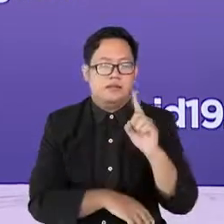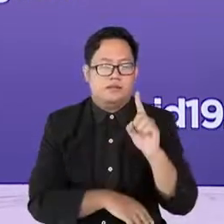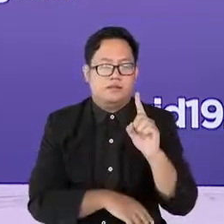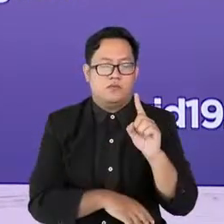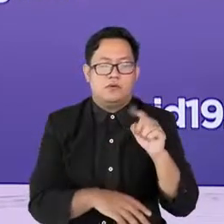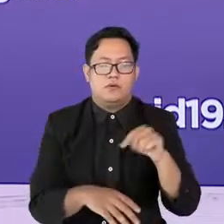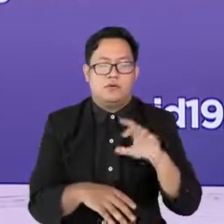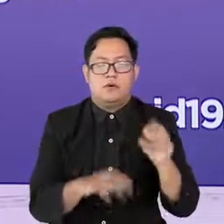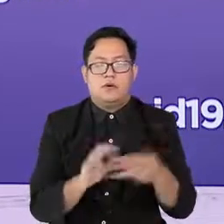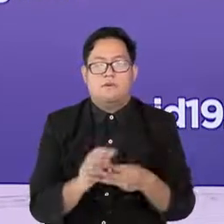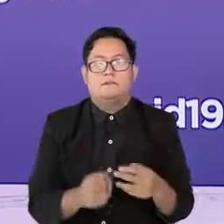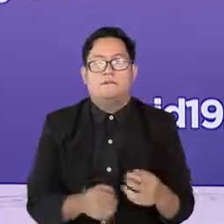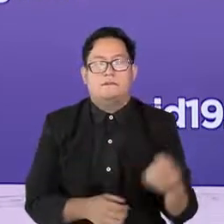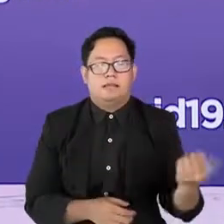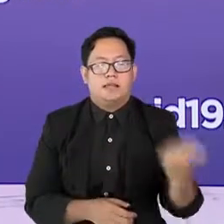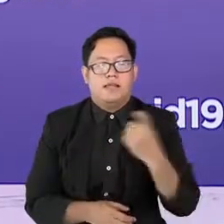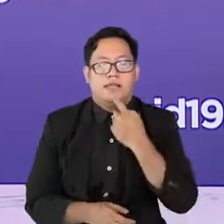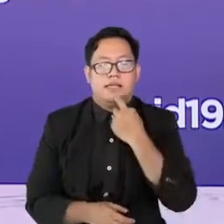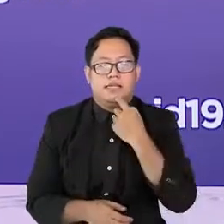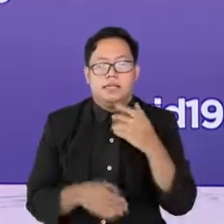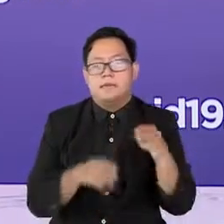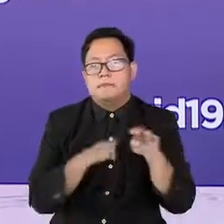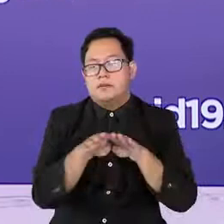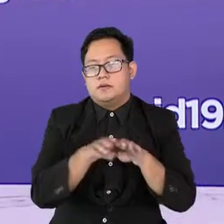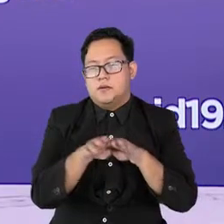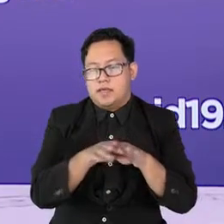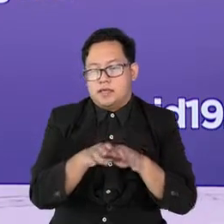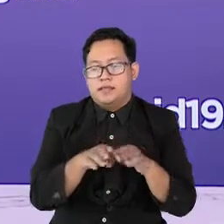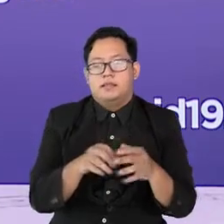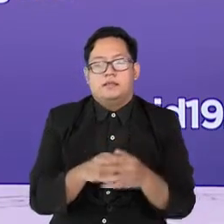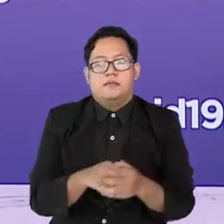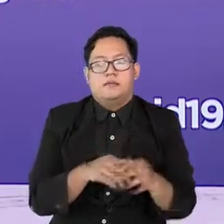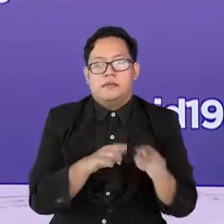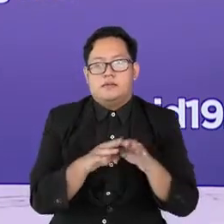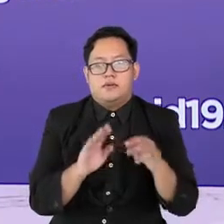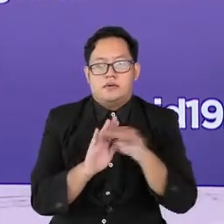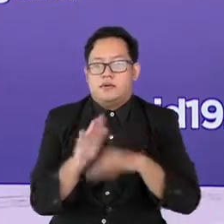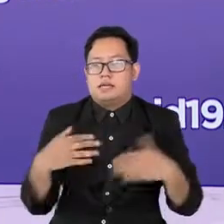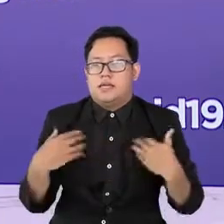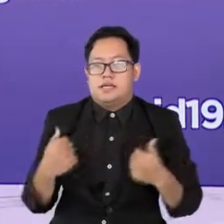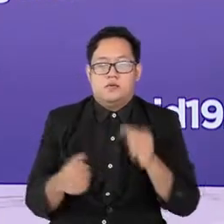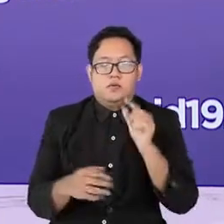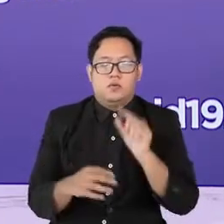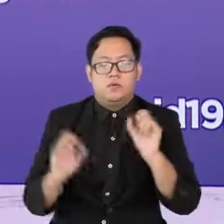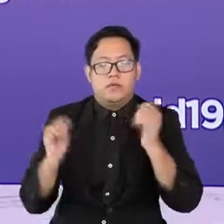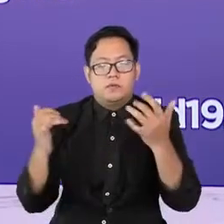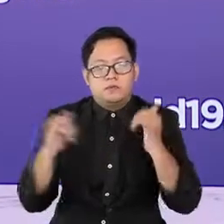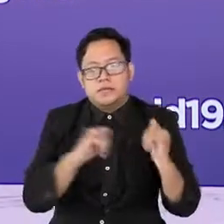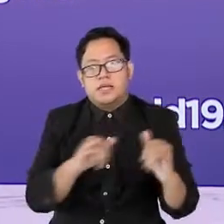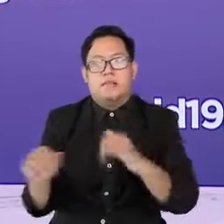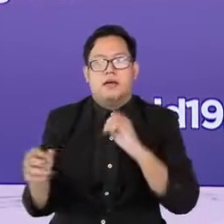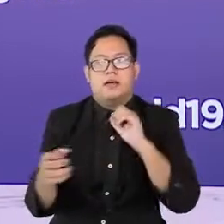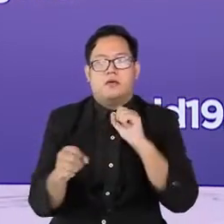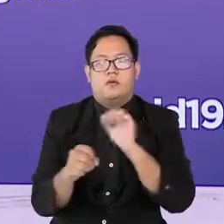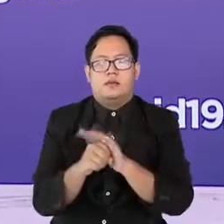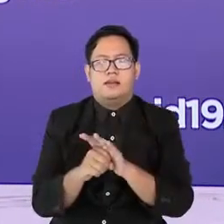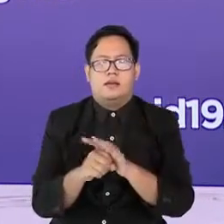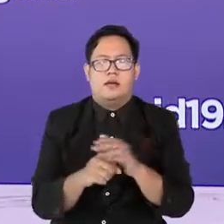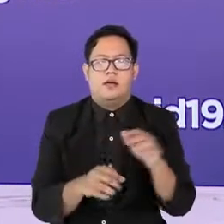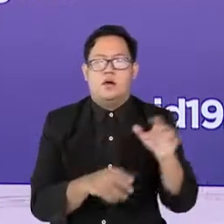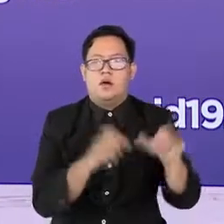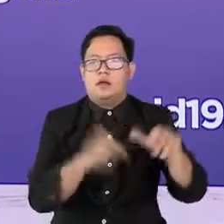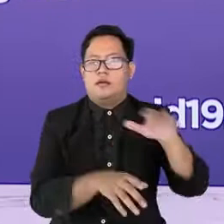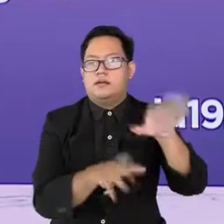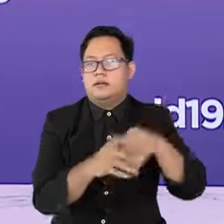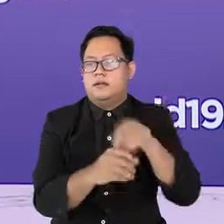terkait dengan penyusunan protokol kesehatan hidup berdampingan dengan covert 19 Siapa saja yang akan dilibatkan seperti apa